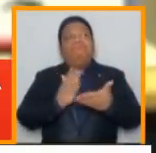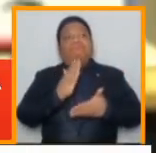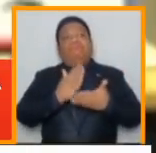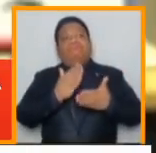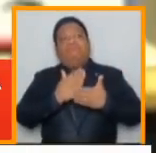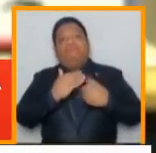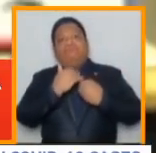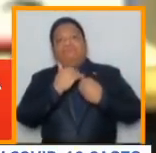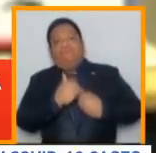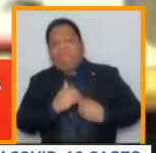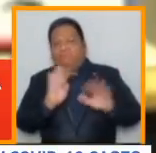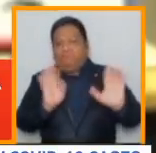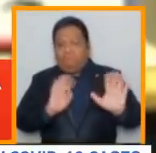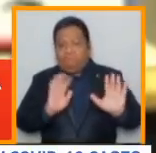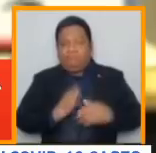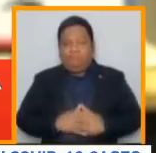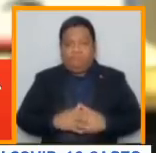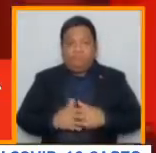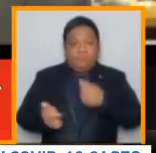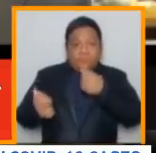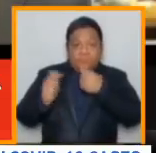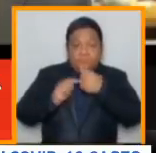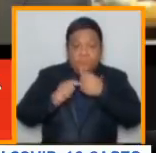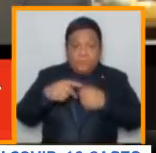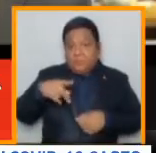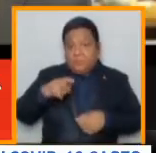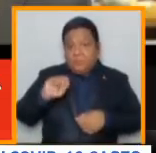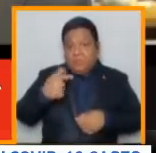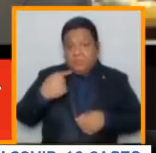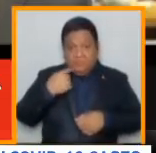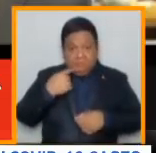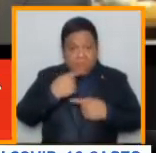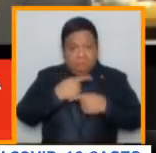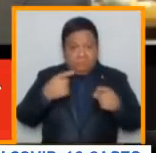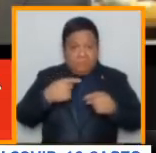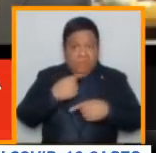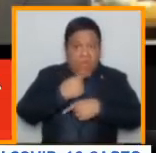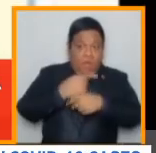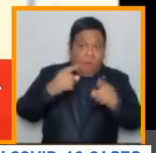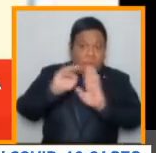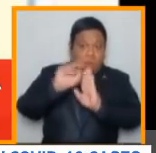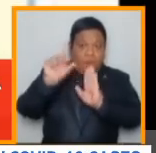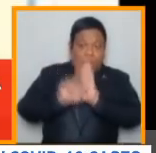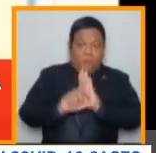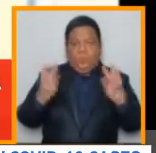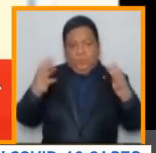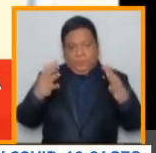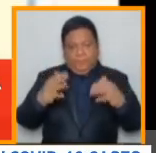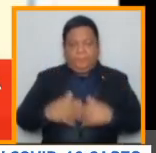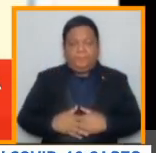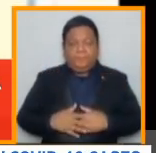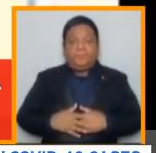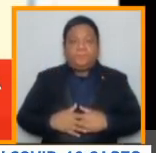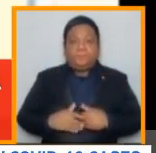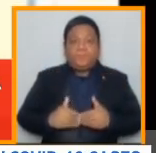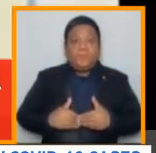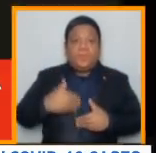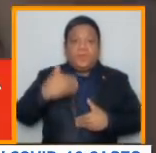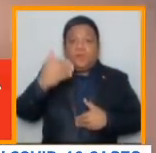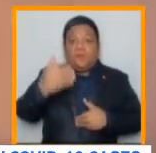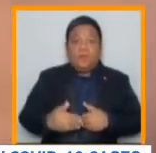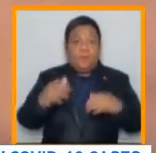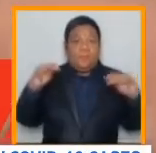siya magdedeklara ng martial law. Sa forum ng Rotary Club of Manila naman, ibinahagi rin ni Lacson ang kanyang